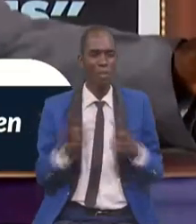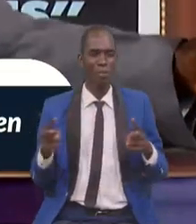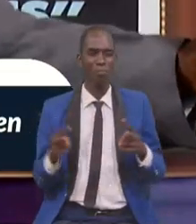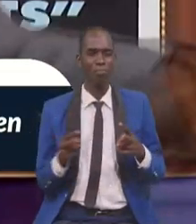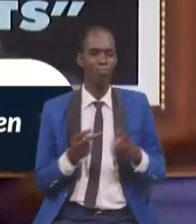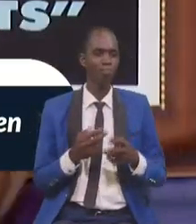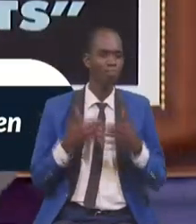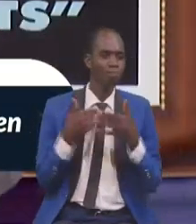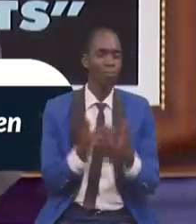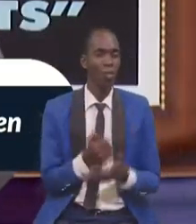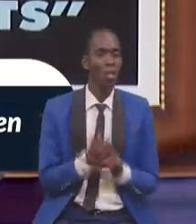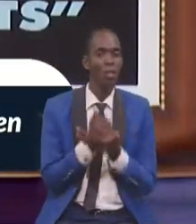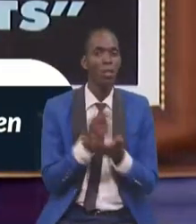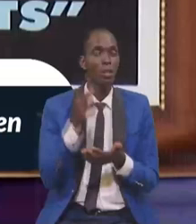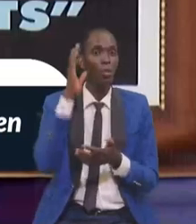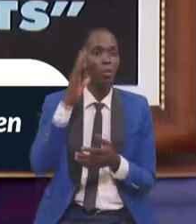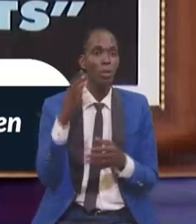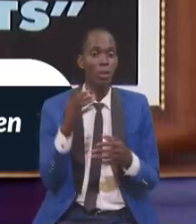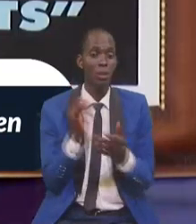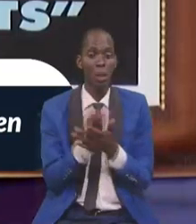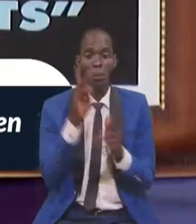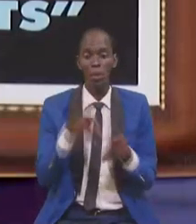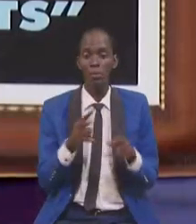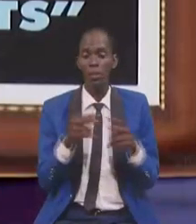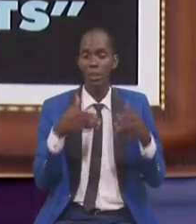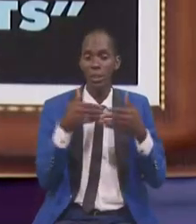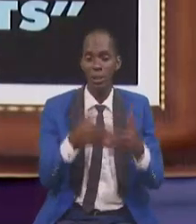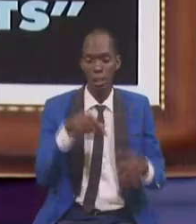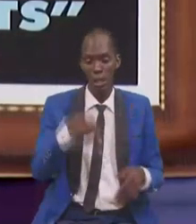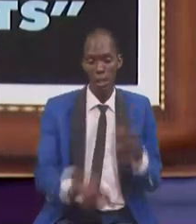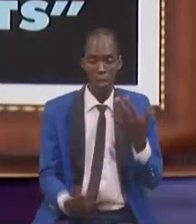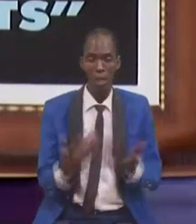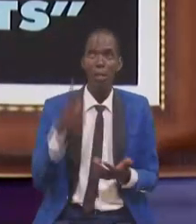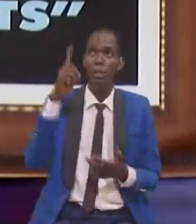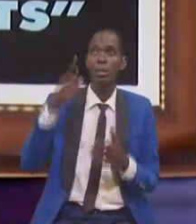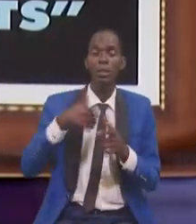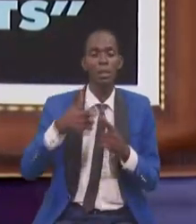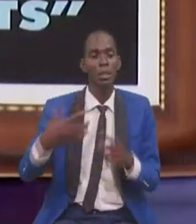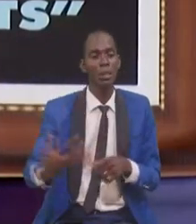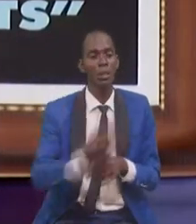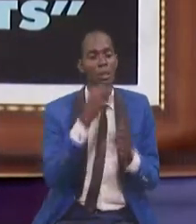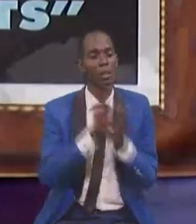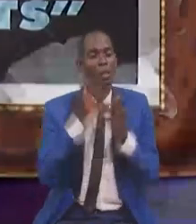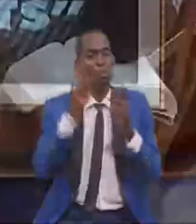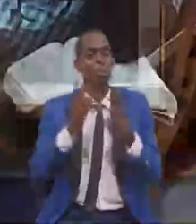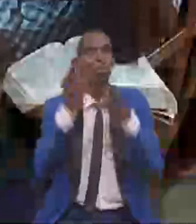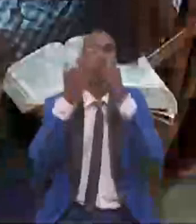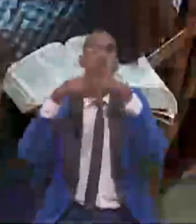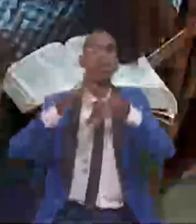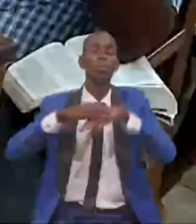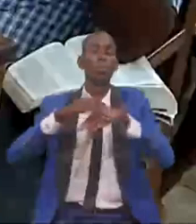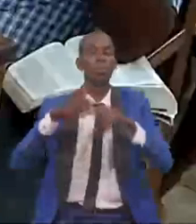et puis quelqu'un proche de l'enfer, il va prendre la personne et l'amener au ciel. Le Seigneur ne va pas